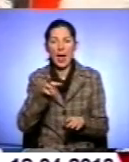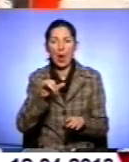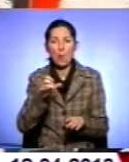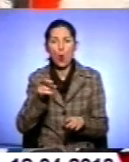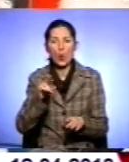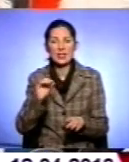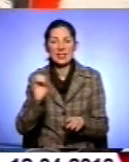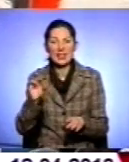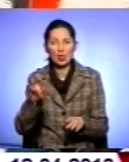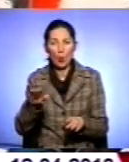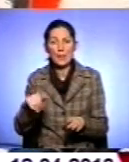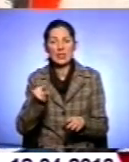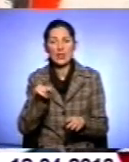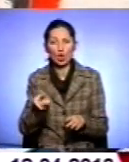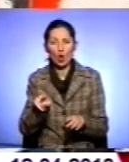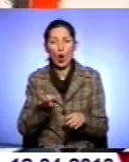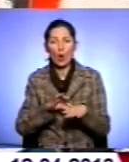цього проводиться